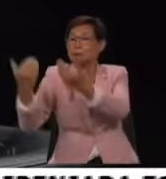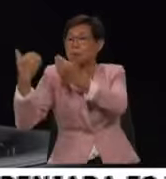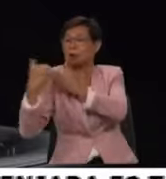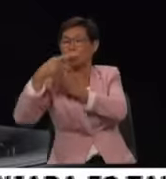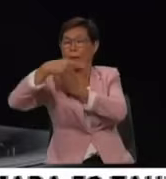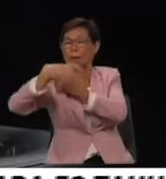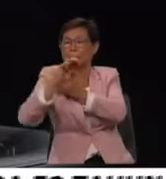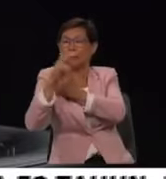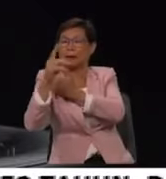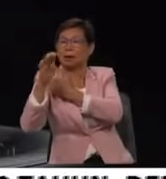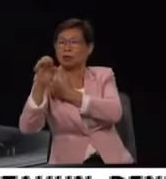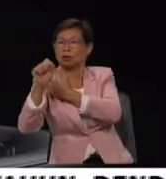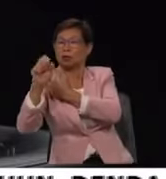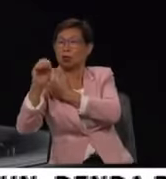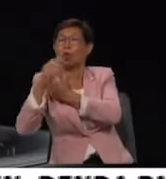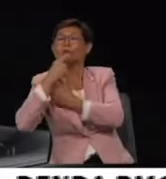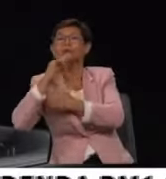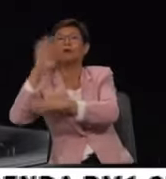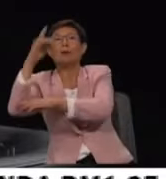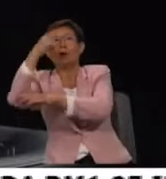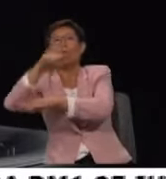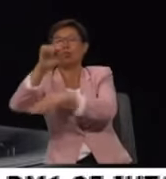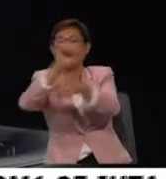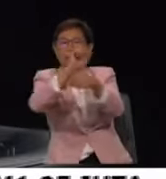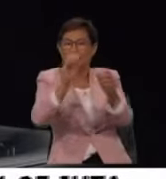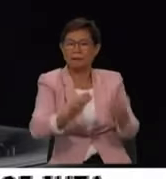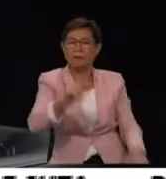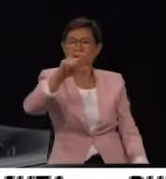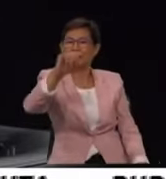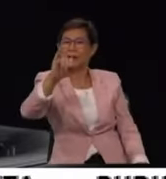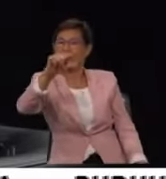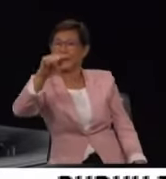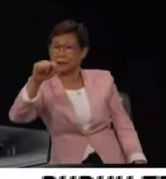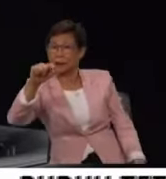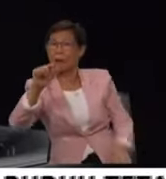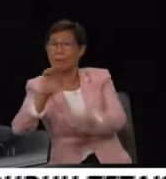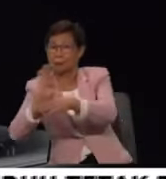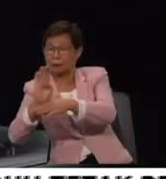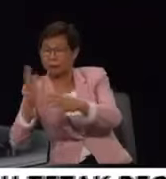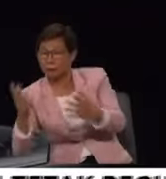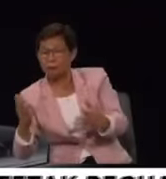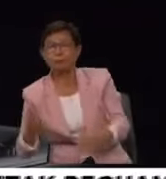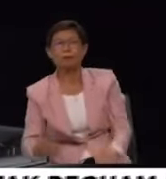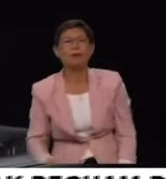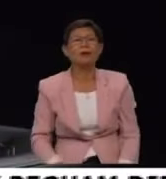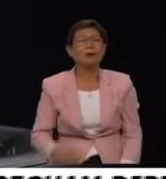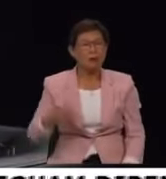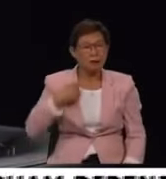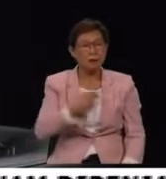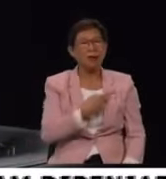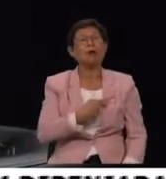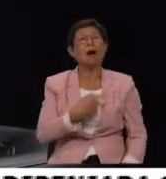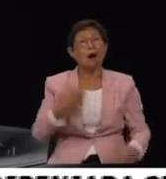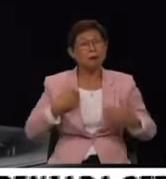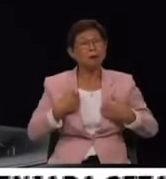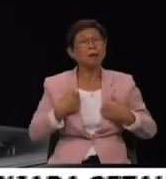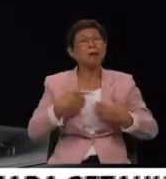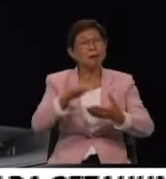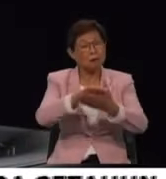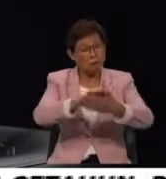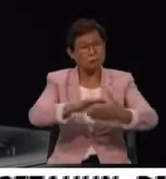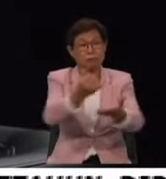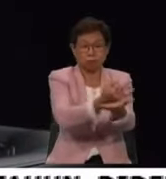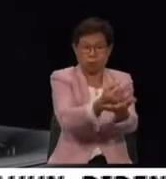dan kita masih mengkaji untuk membuat dasar walaupun kita memberi jaringan keselamatan, kita masih dalam usaha